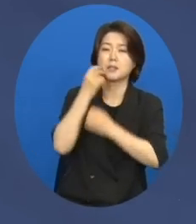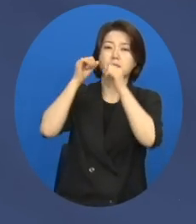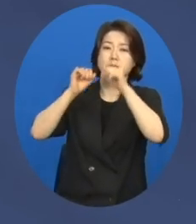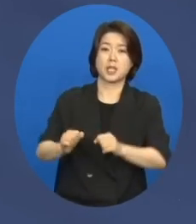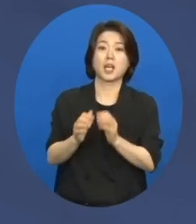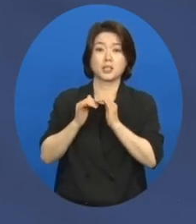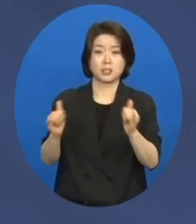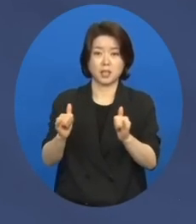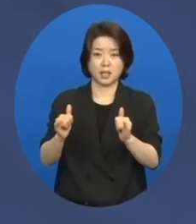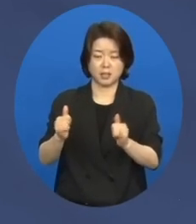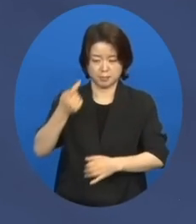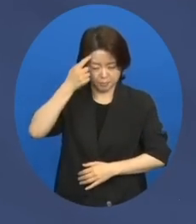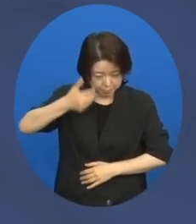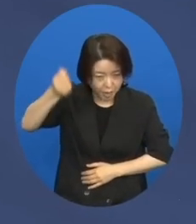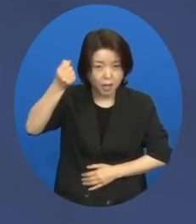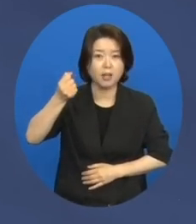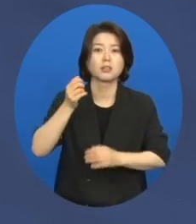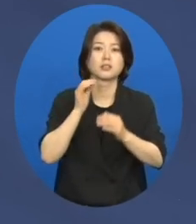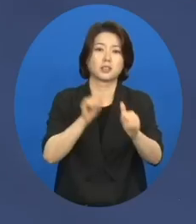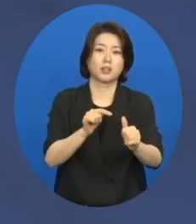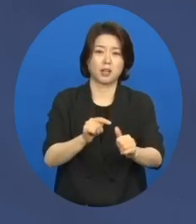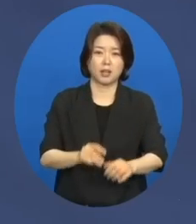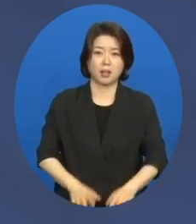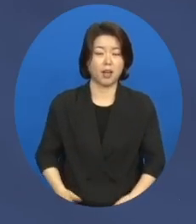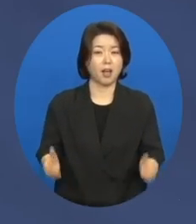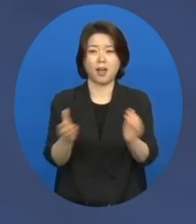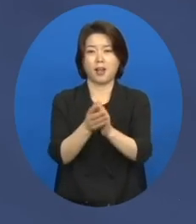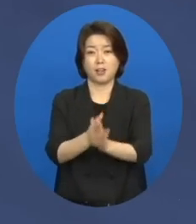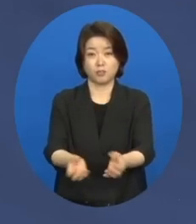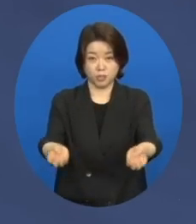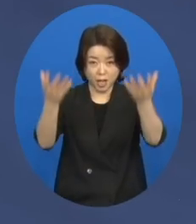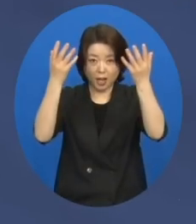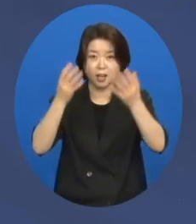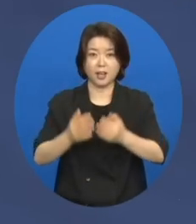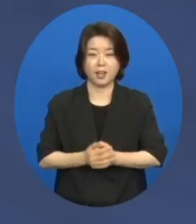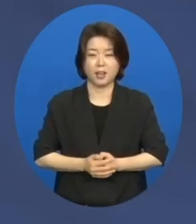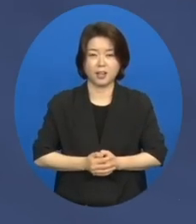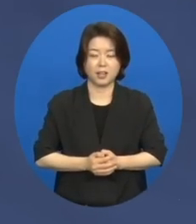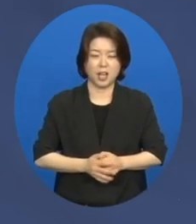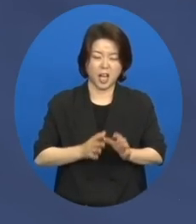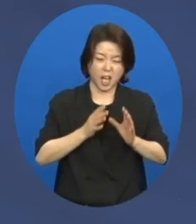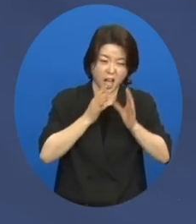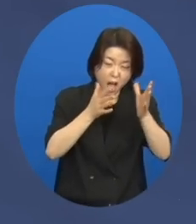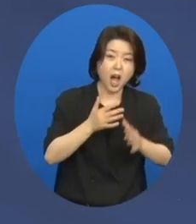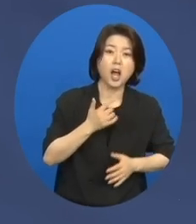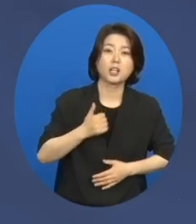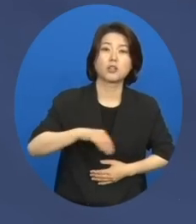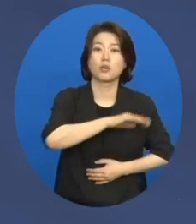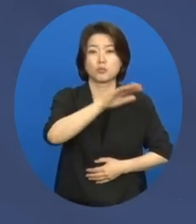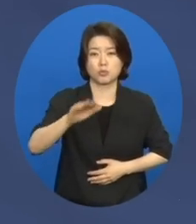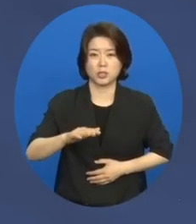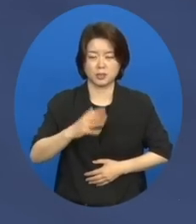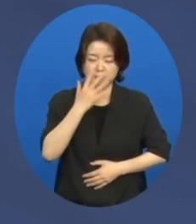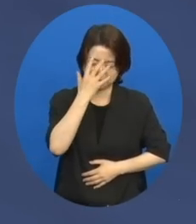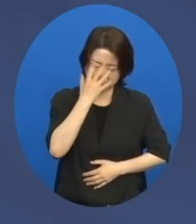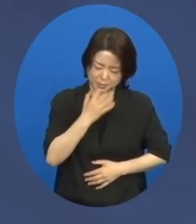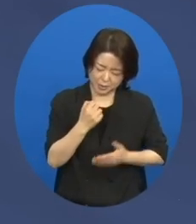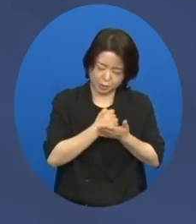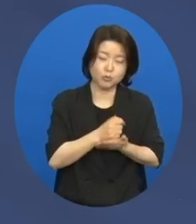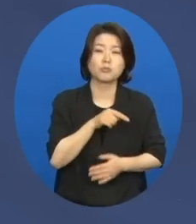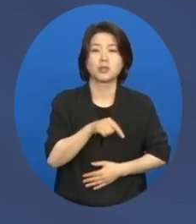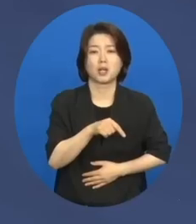자로 여길지어다. 할렐루야. 속고 살아왔던 우리의 이 비참한